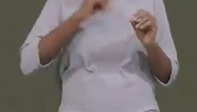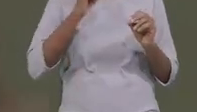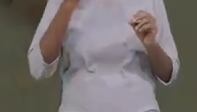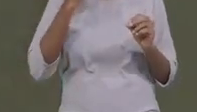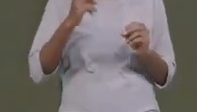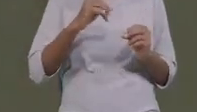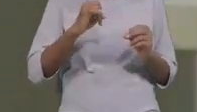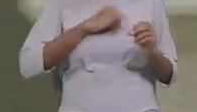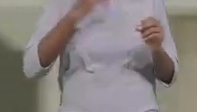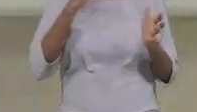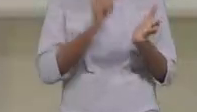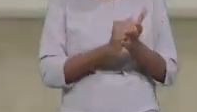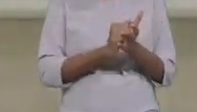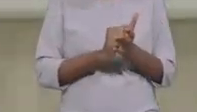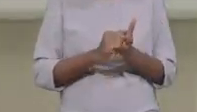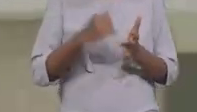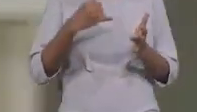mais tu n'as pas vu ça. J'ai vu ça.